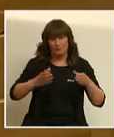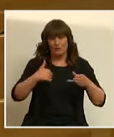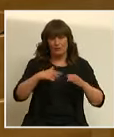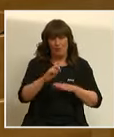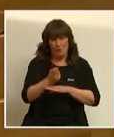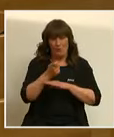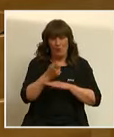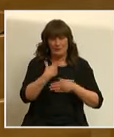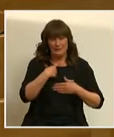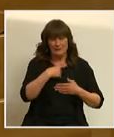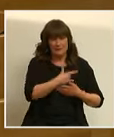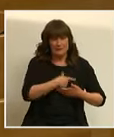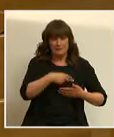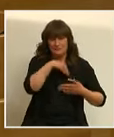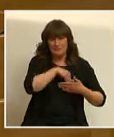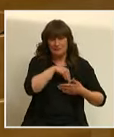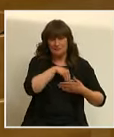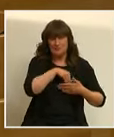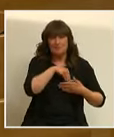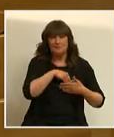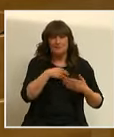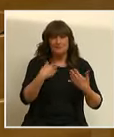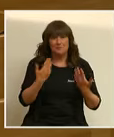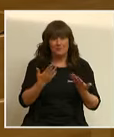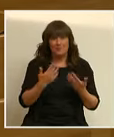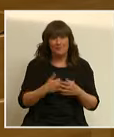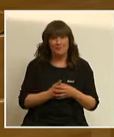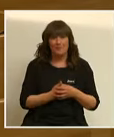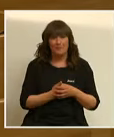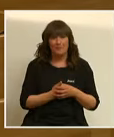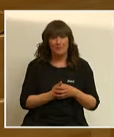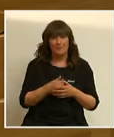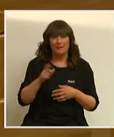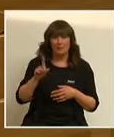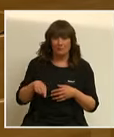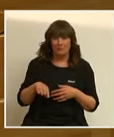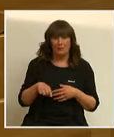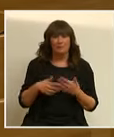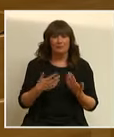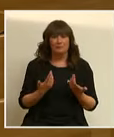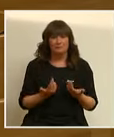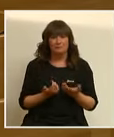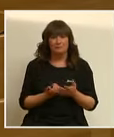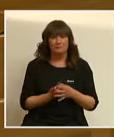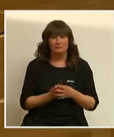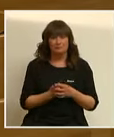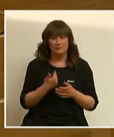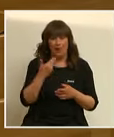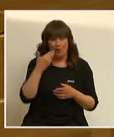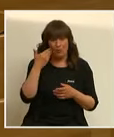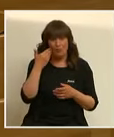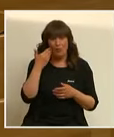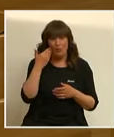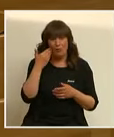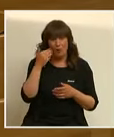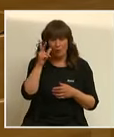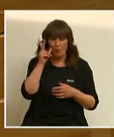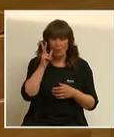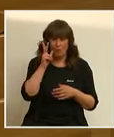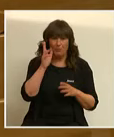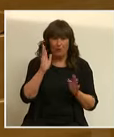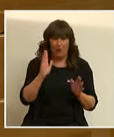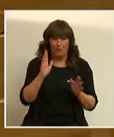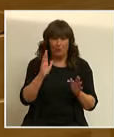tots els que estiguin treballant aquella nit. I també l'honor i el privilegi d'haver